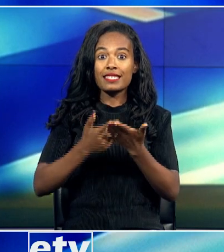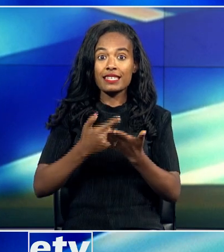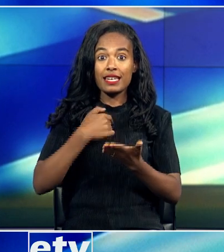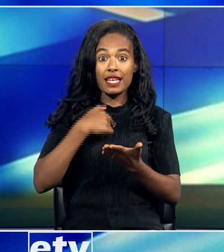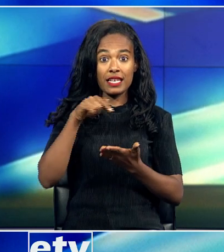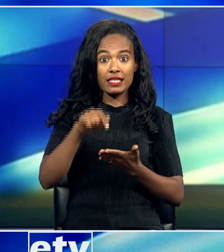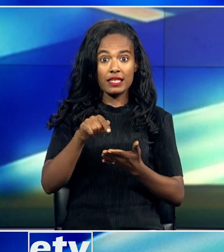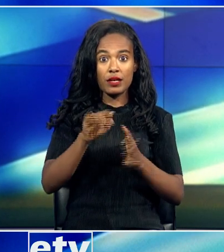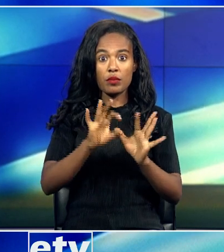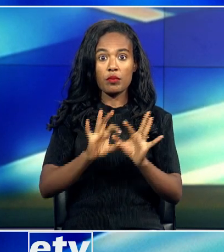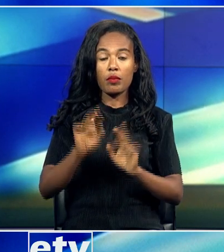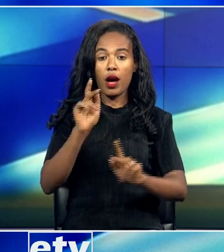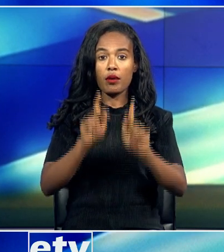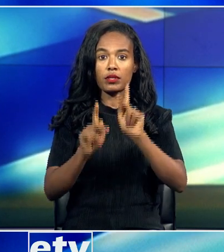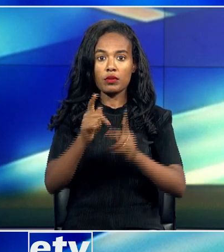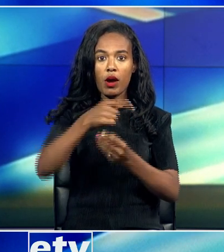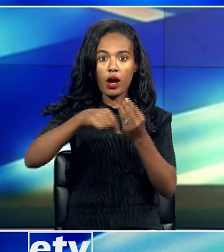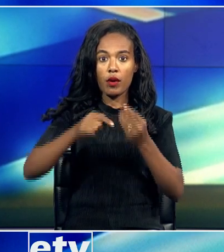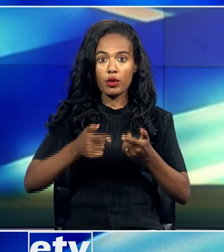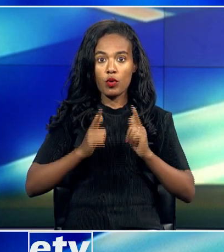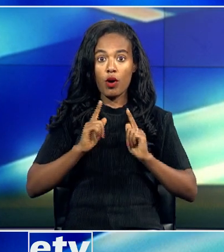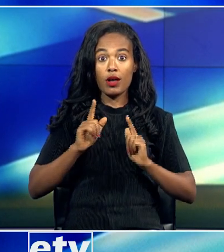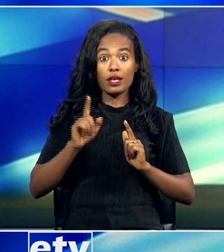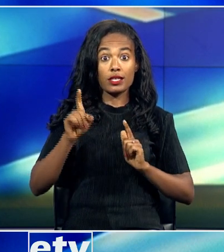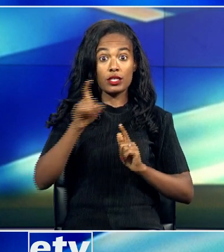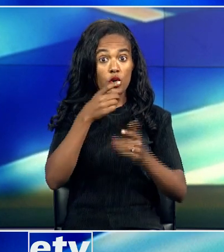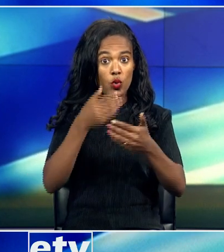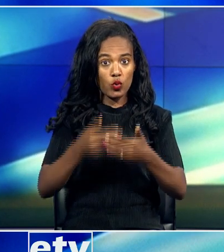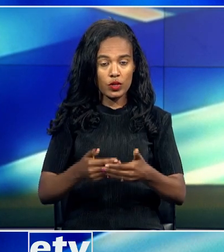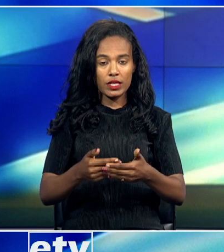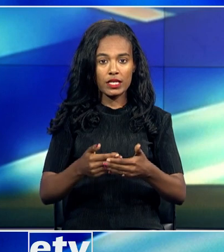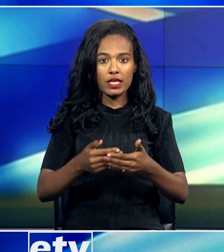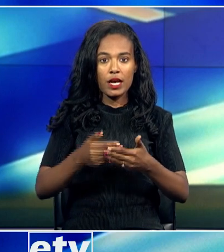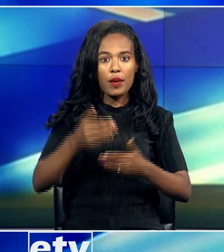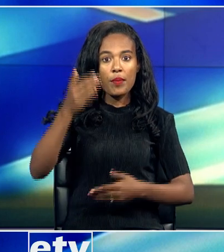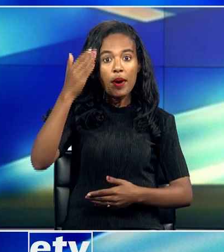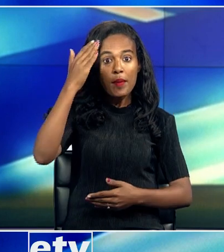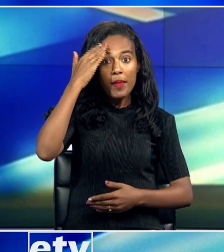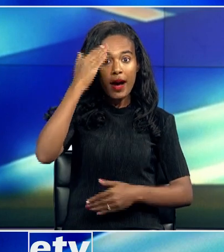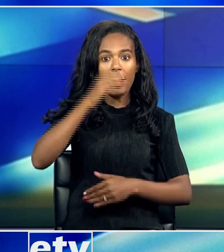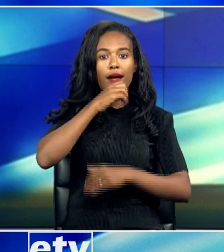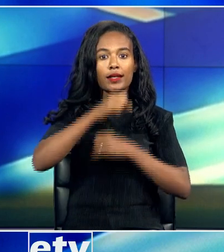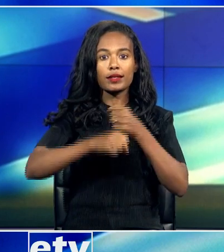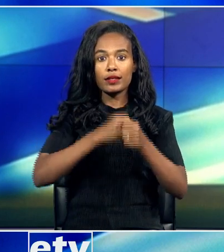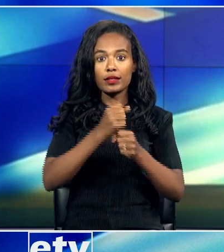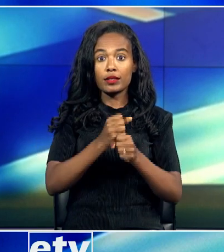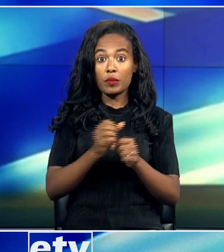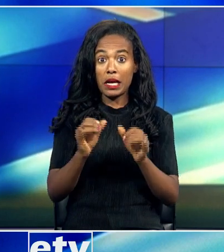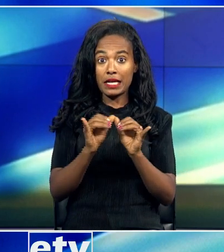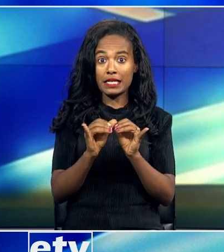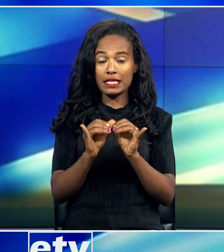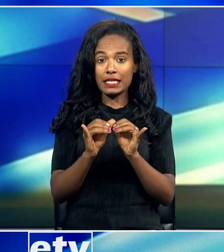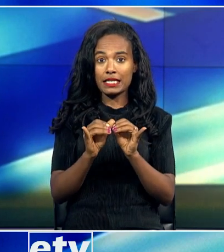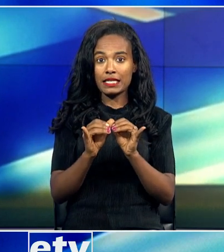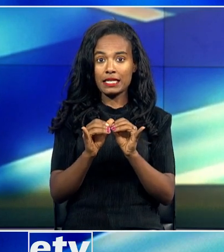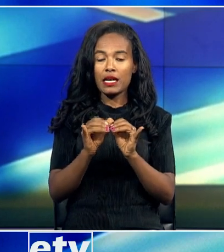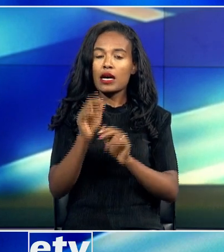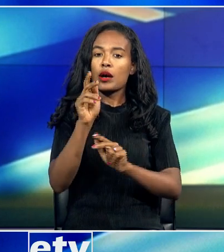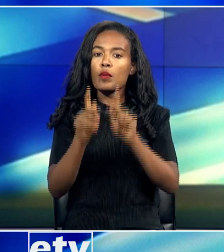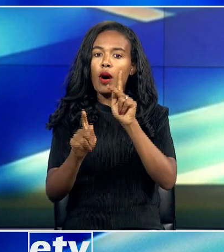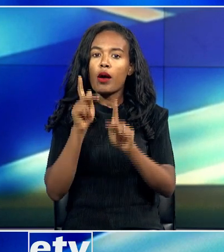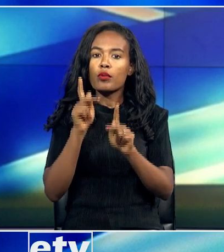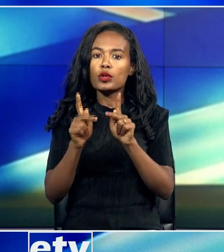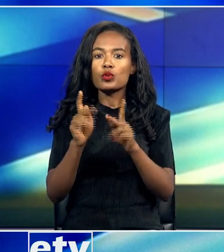የዚ ማህበረሰብ አክባቢ ነዋሪ ስኮንኩን ድረስ በማቃት እድሜ ልክ